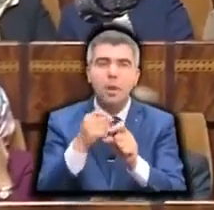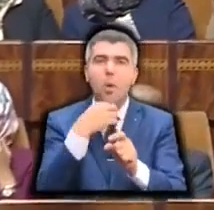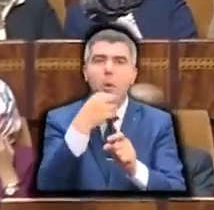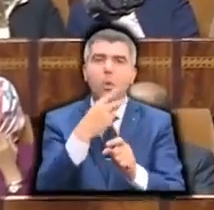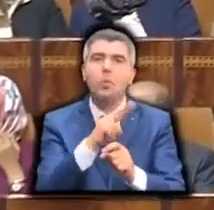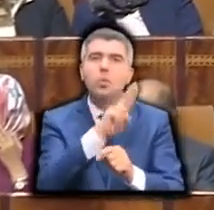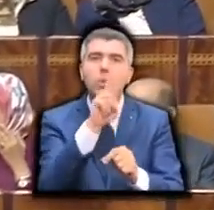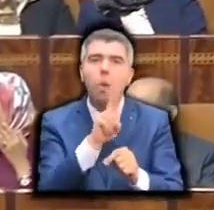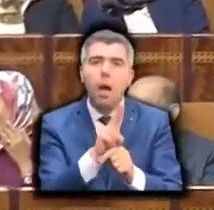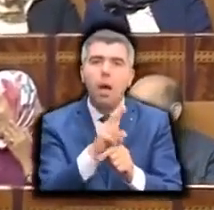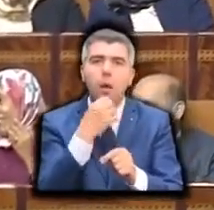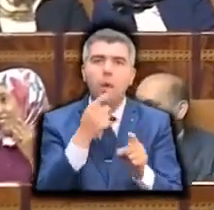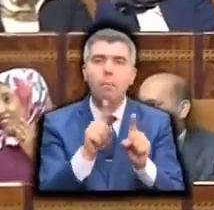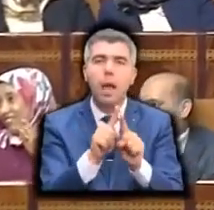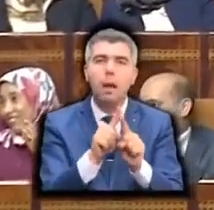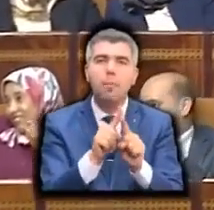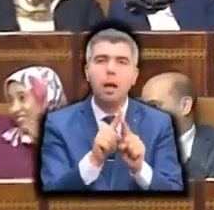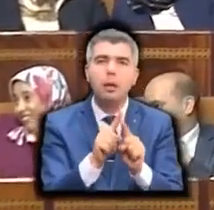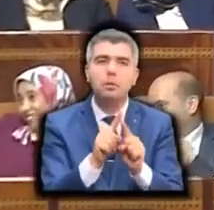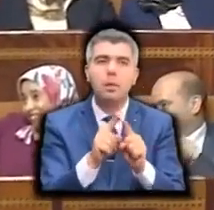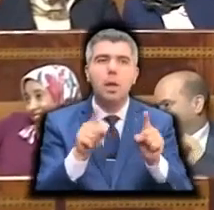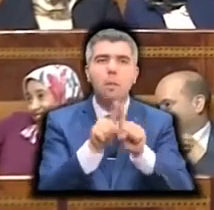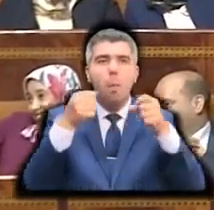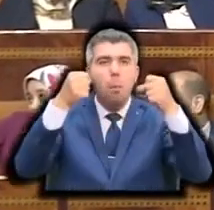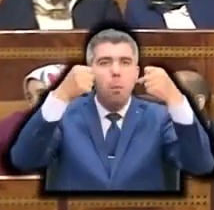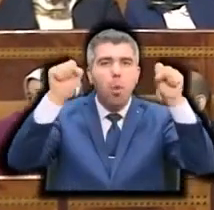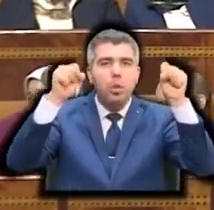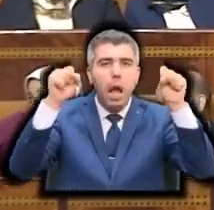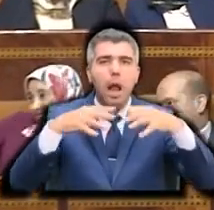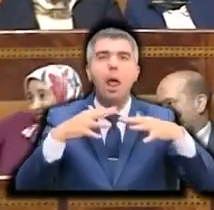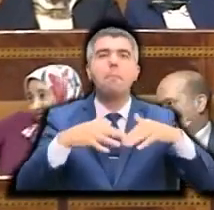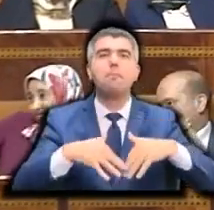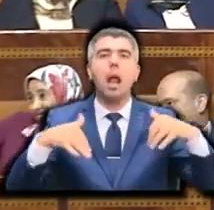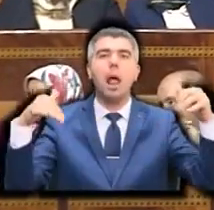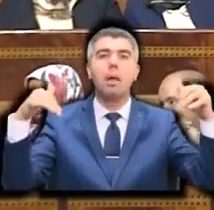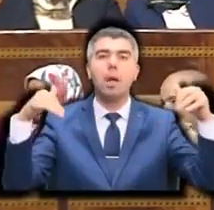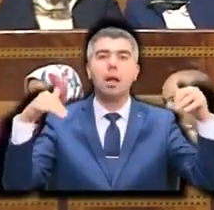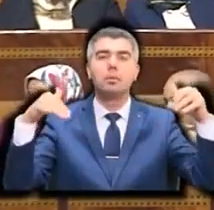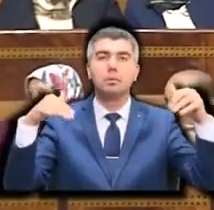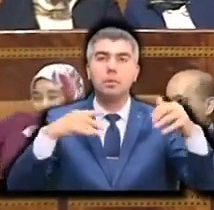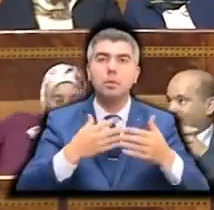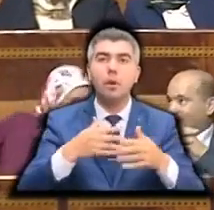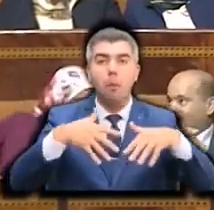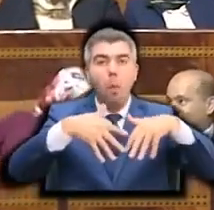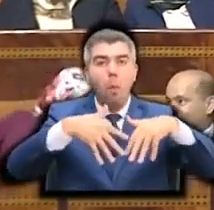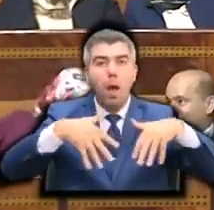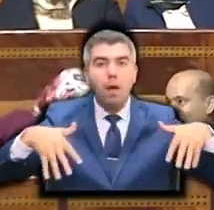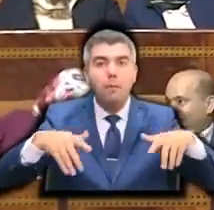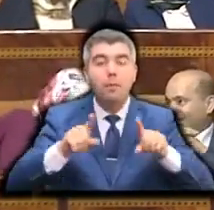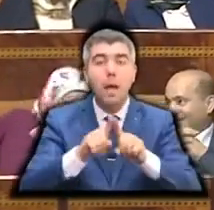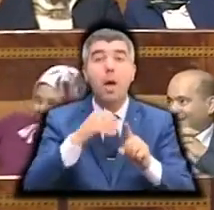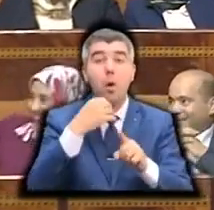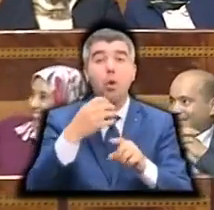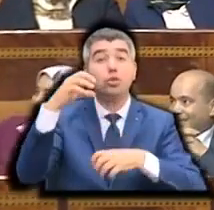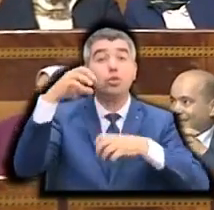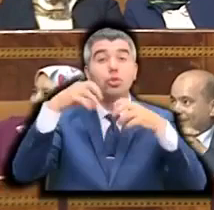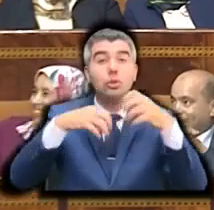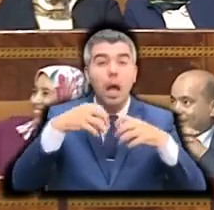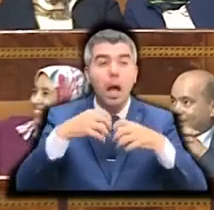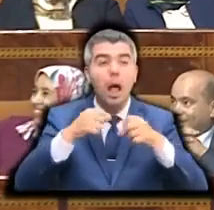جاو الناس ديال النقب اعتصموا امام البرلمان في فبراير في عز الشتاء أن الماء نقص زاكورا، هذه في فصل الشتاء